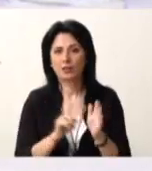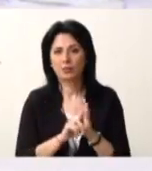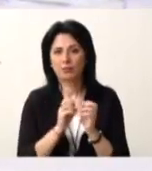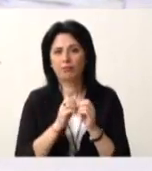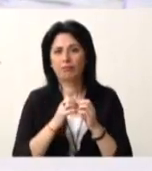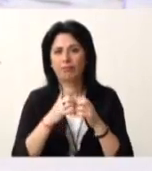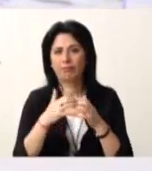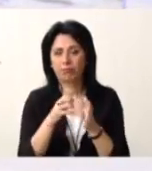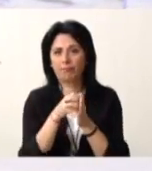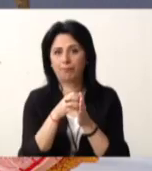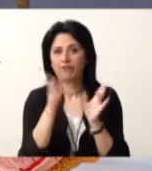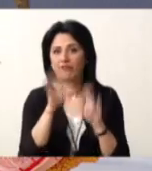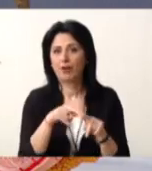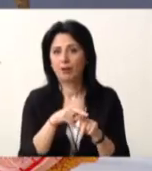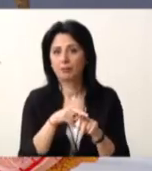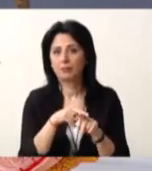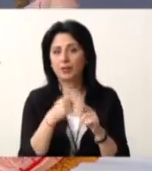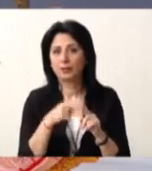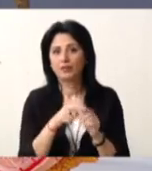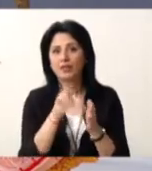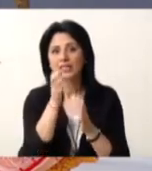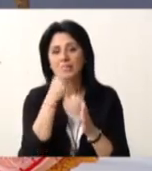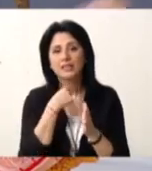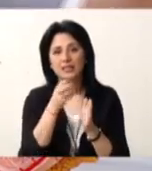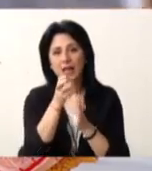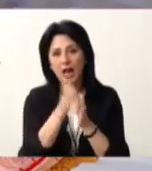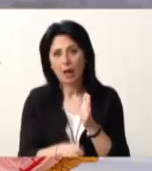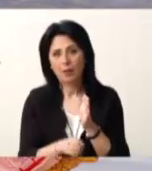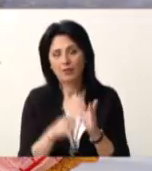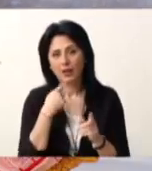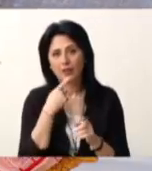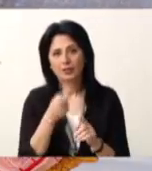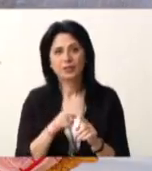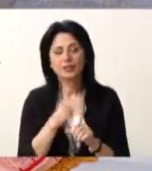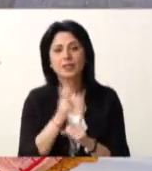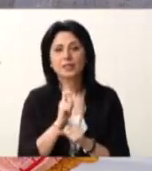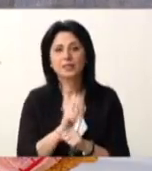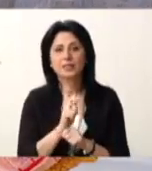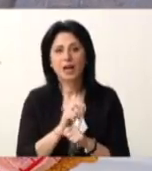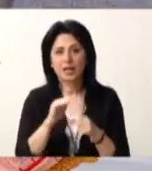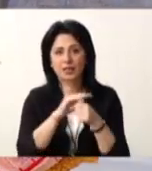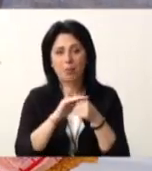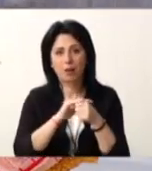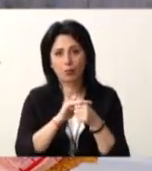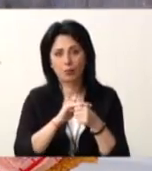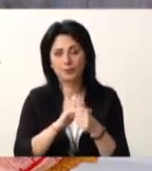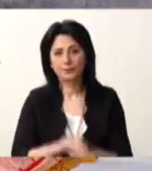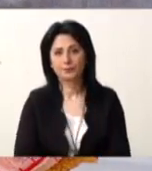საკმაოდ ესეთი ვერაგული დაავადება. თვითონ საყლაპავი, როგორც ანატომიურად ვახსენეთ, არის ძალიან დაფარული,